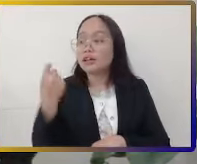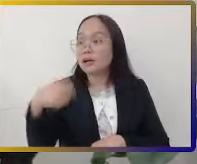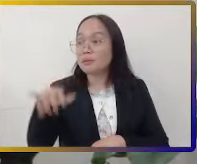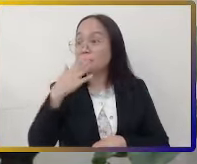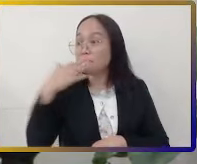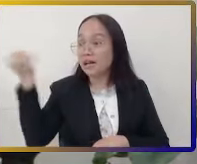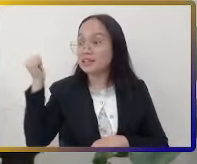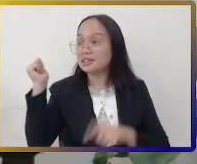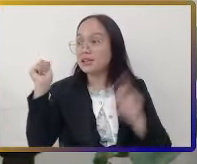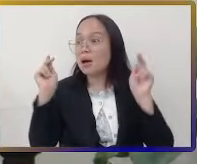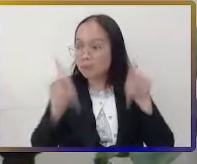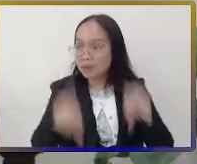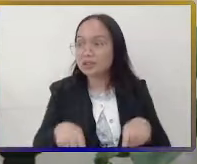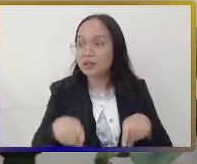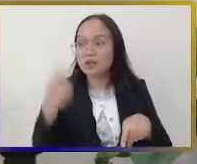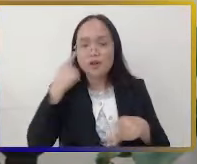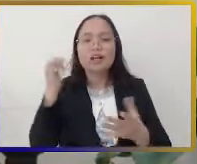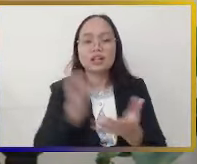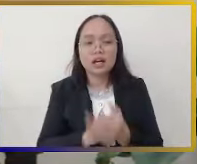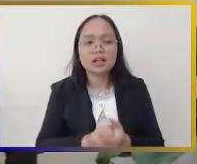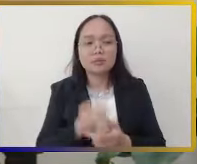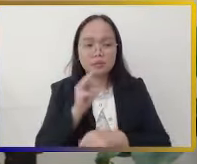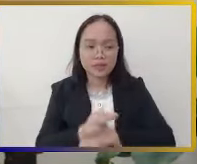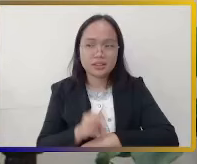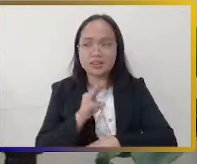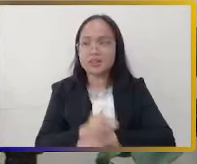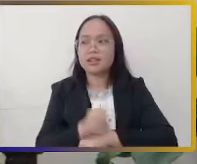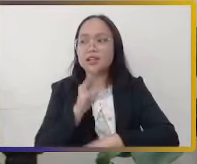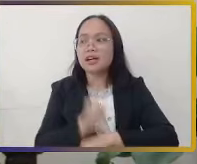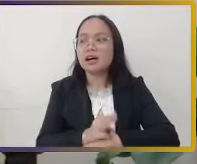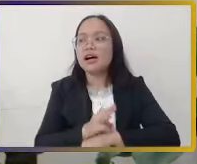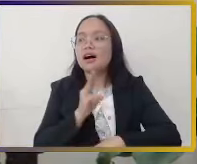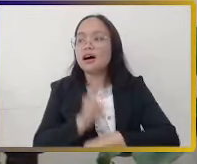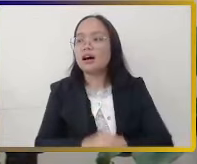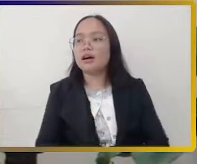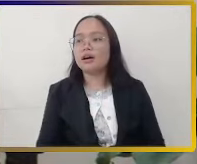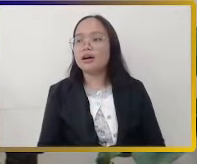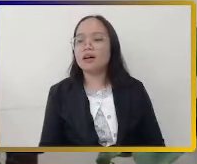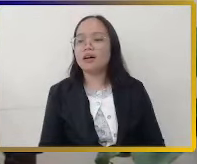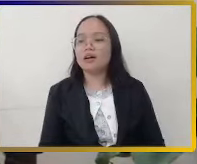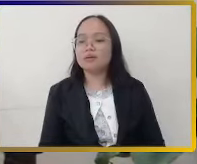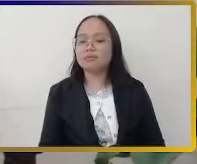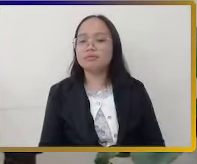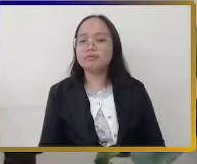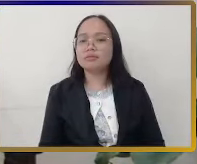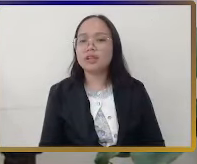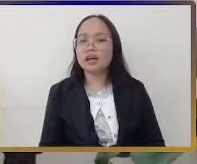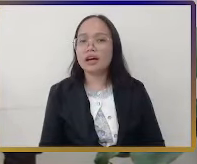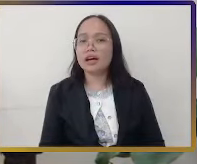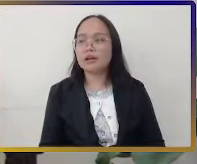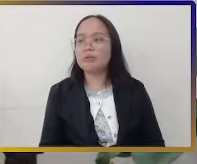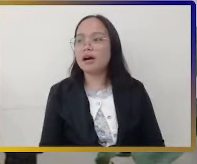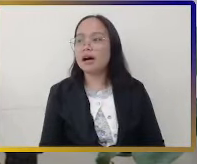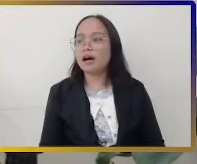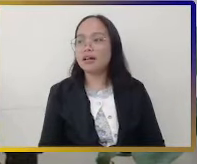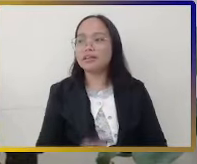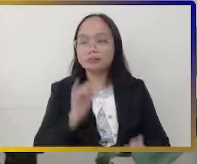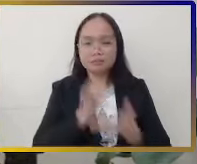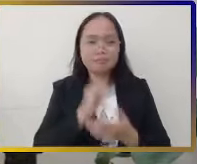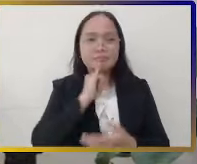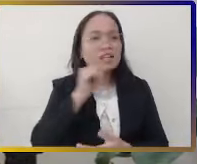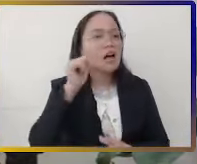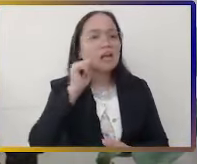person for that ministry. Walang sino mga makapagsabing hindi ka nararapat dyan. Hindi ka nila